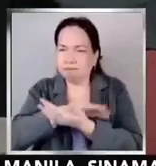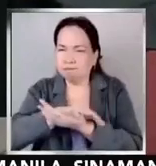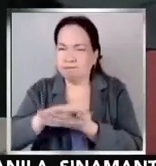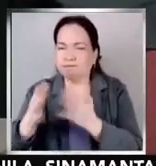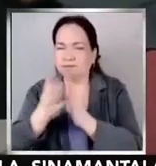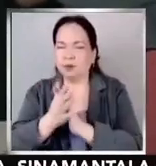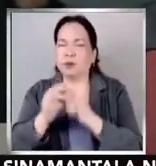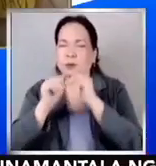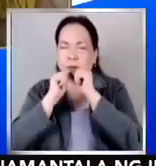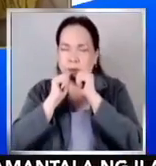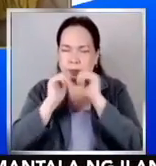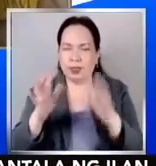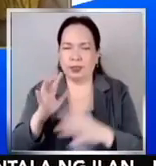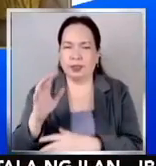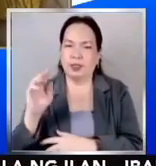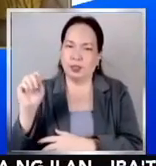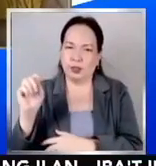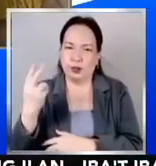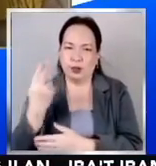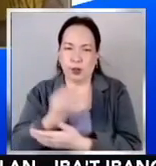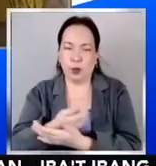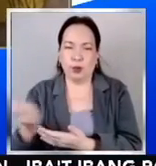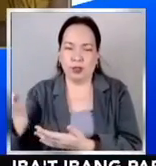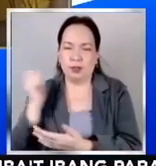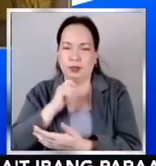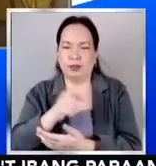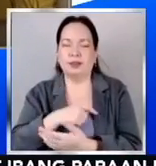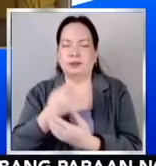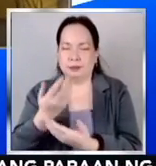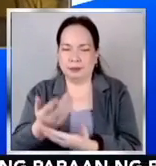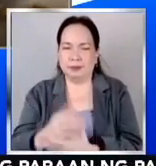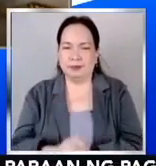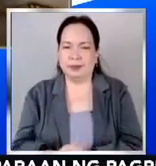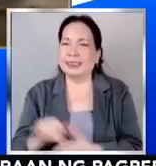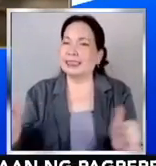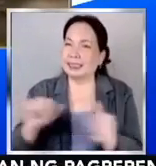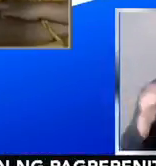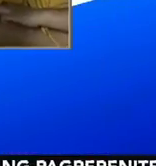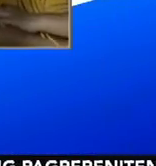Maris. Mapagpalang Huwebes Santo rin sa iyo at maraming salamat, Ian Cruz.